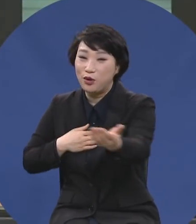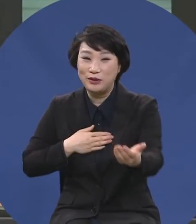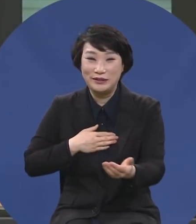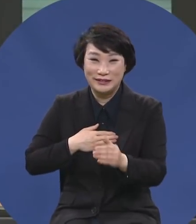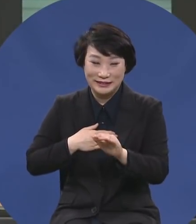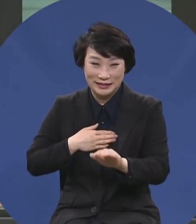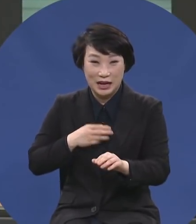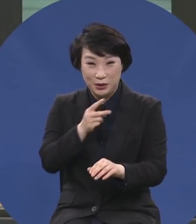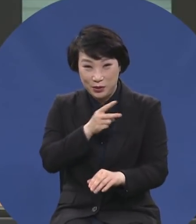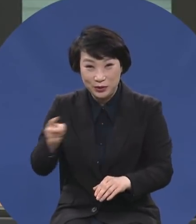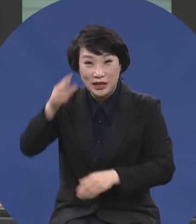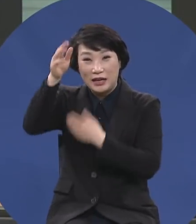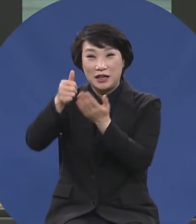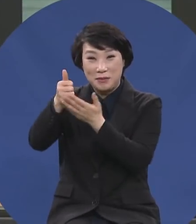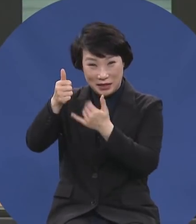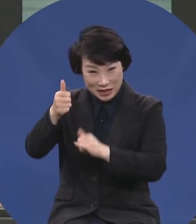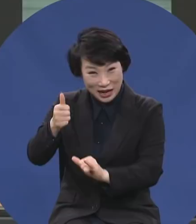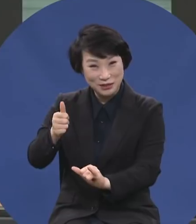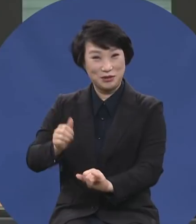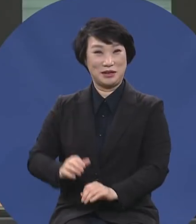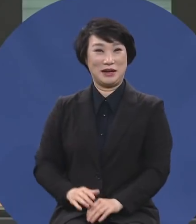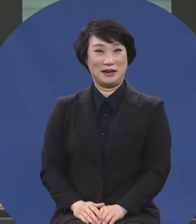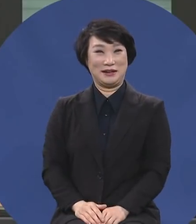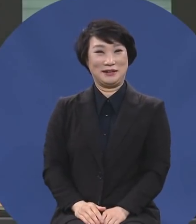그들은 곧 하나님의